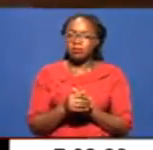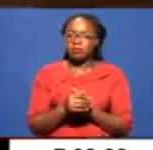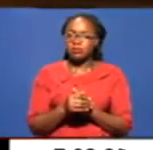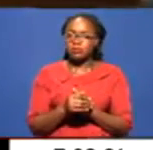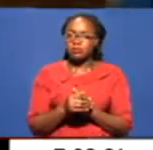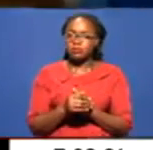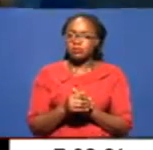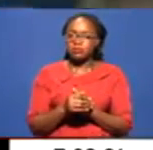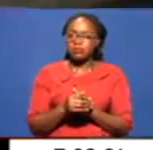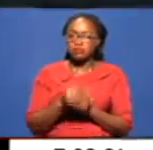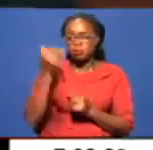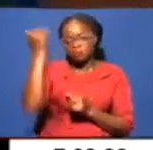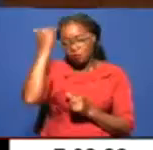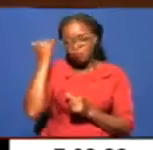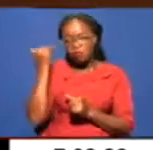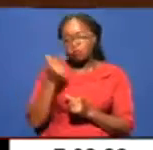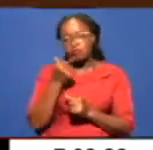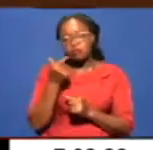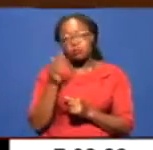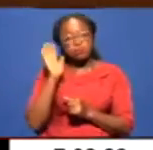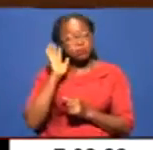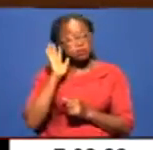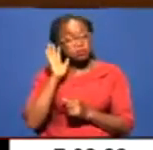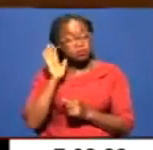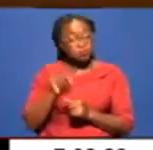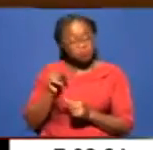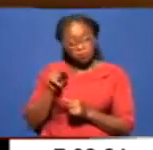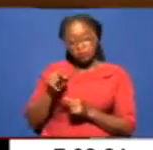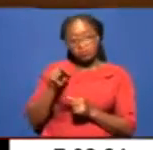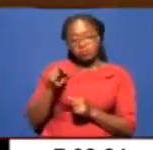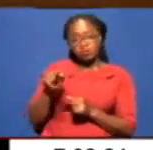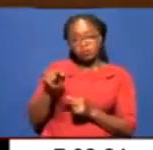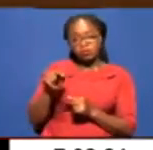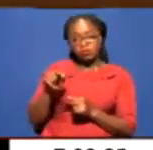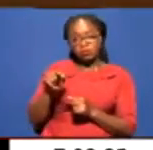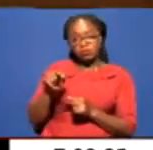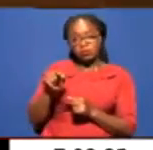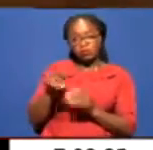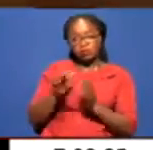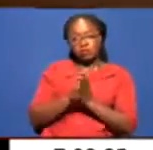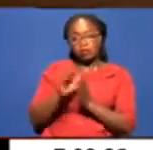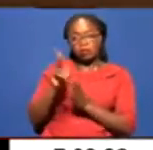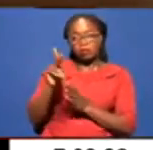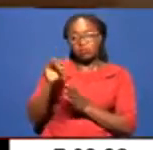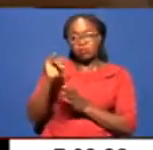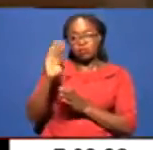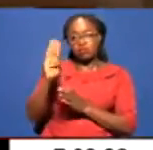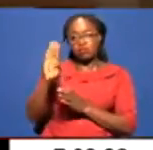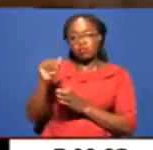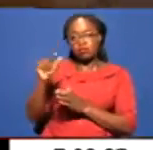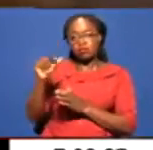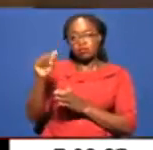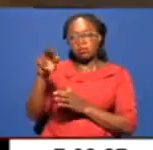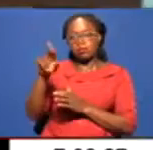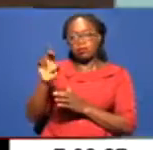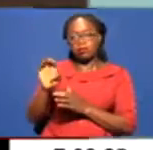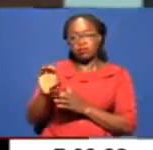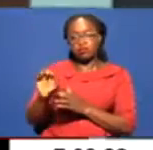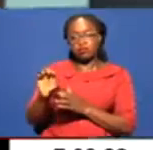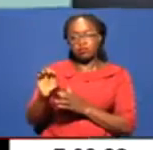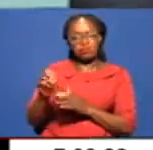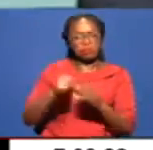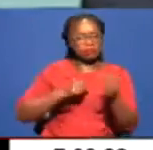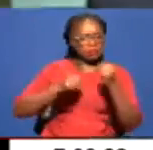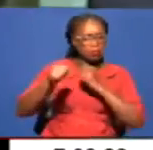Mahakama iliambiwa kwamba Clementine Nandutu, mkazi wa mtaa duni wa Kibagari, alipigana na marehemu Mary Njambi